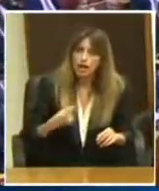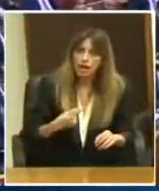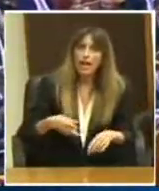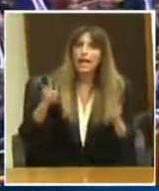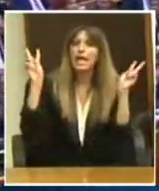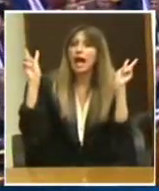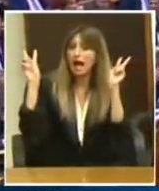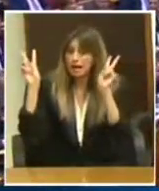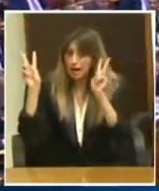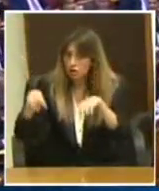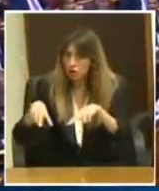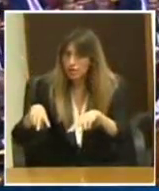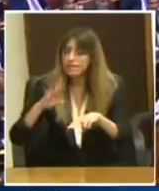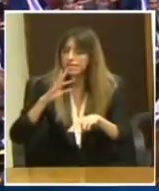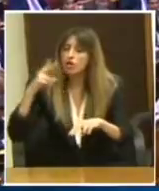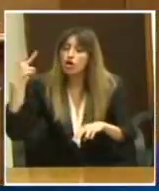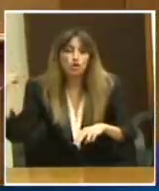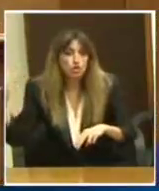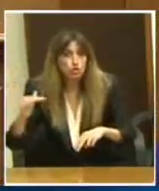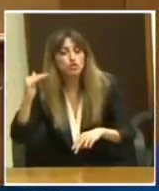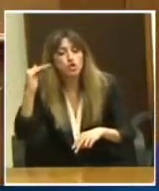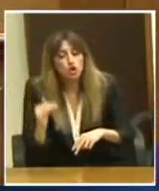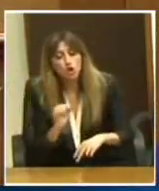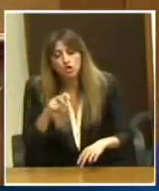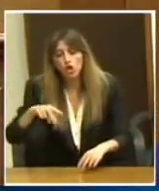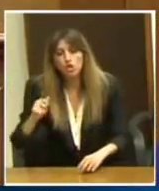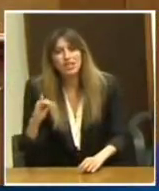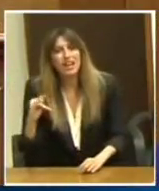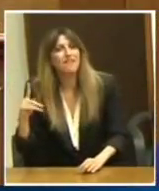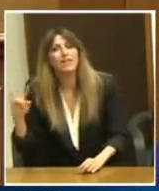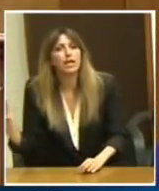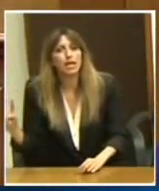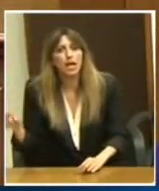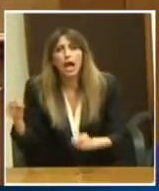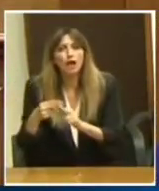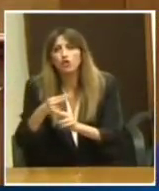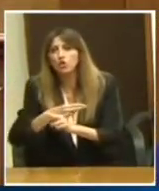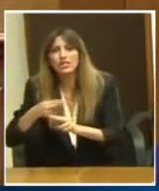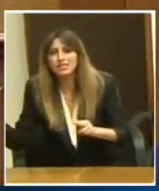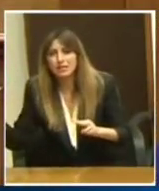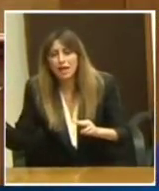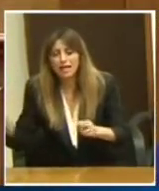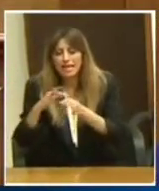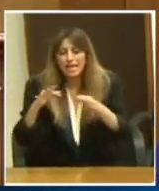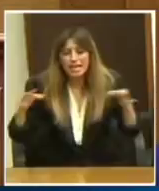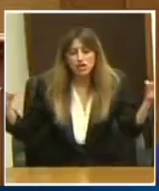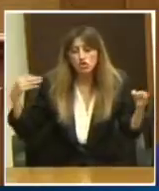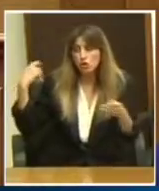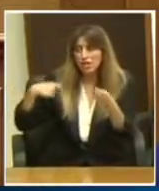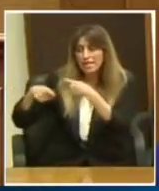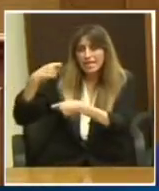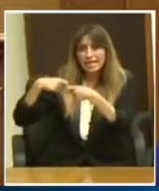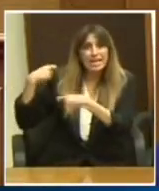σλαβική, ως γλώσσα δηλαδή που δεν έχει καμία σχέση με την ιστορική κληρονομιά της αρχαίας